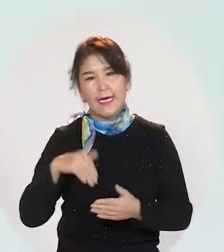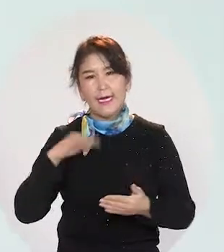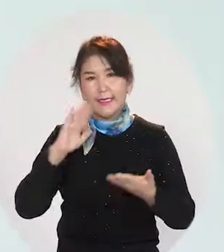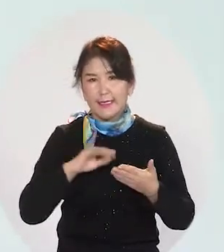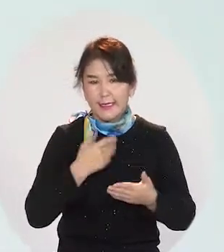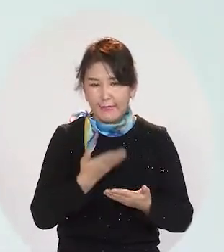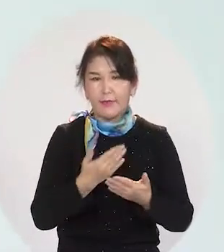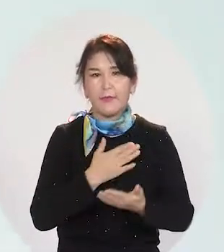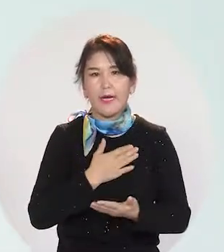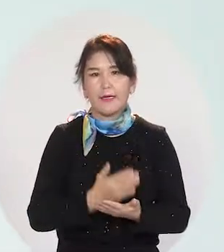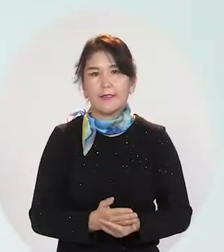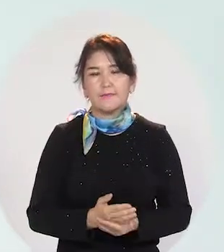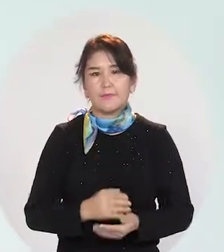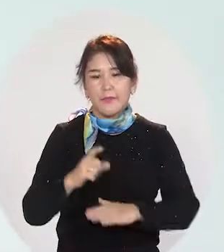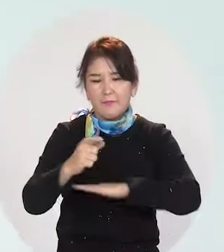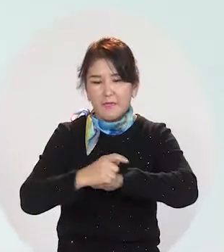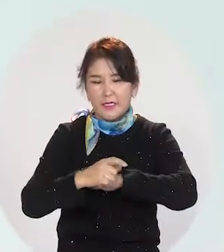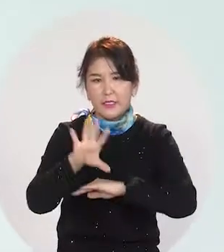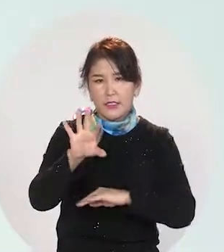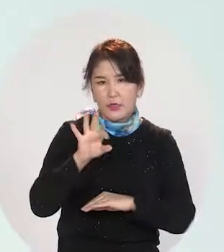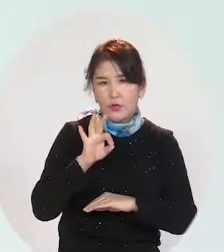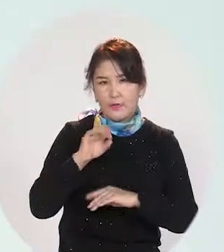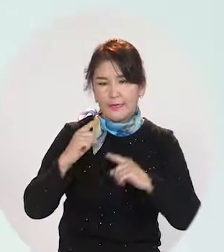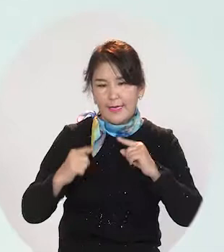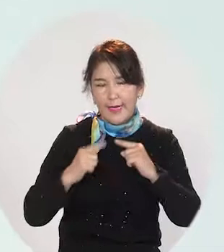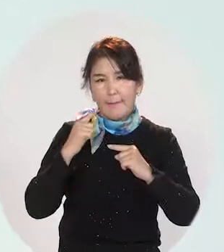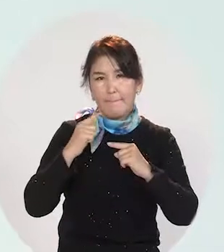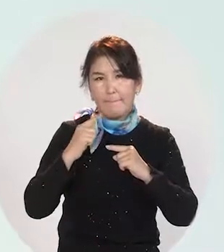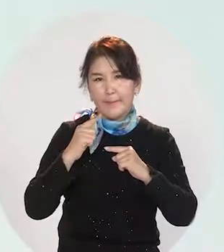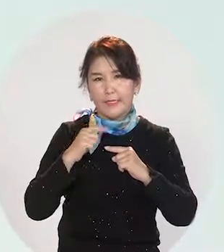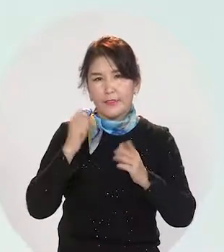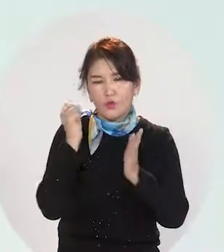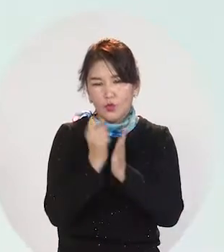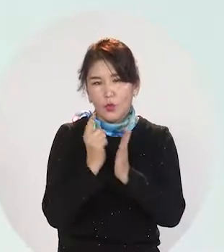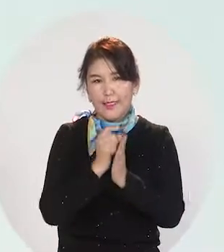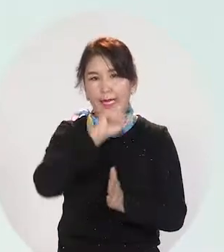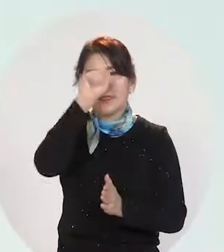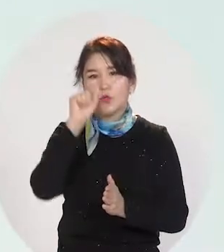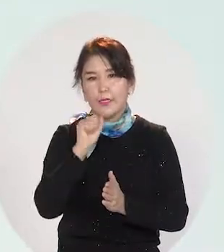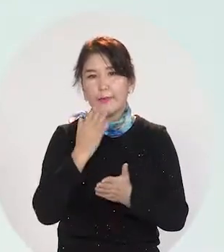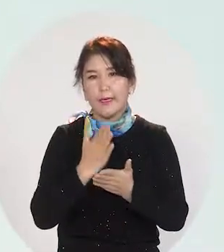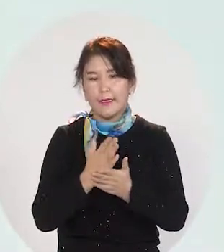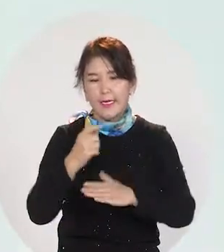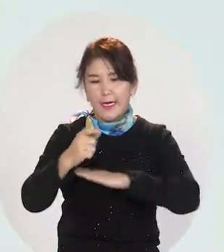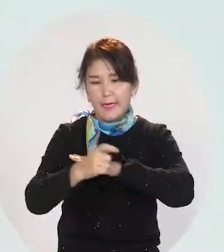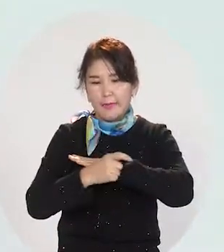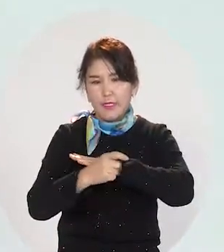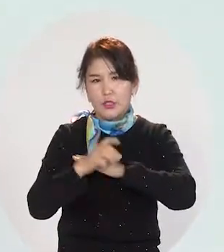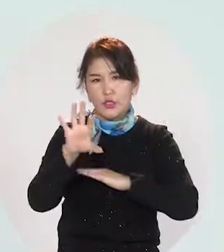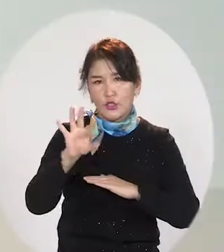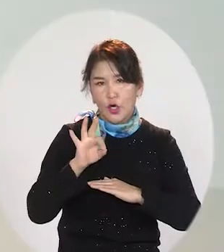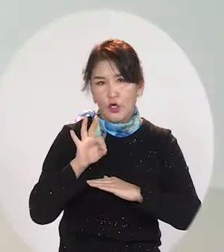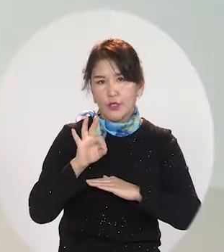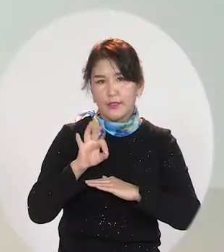байдаг. За мэрэгжил сонголт хамгийн гол асуудал нь болж эхэлдэг. Мэрэгжил сонголт. За тэгээ мэрэгжил сонголттой холбоотой маш